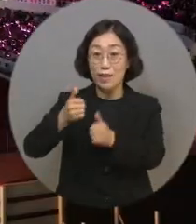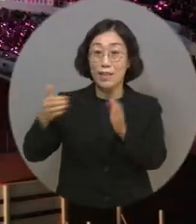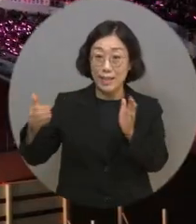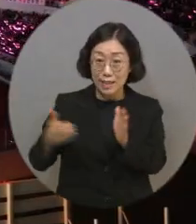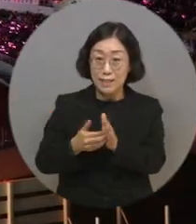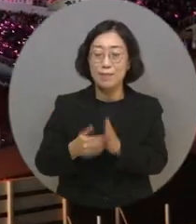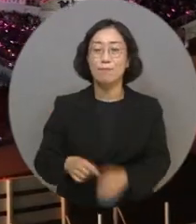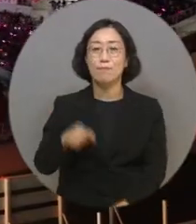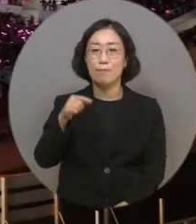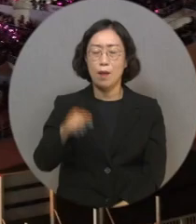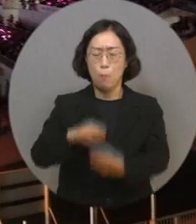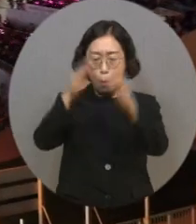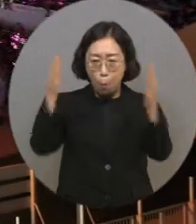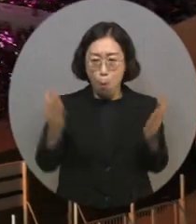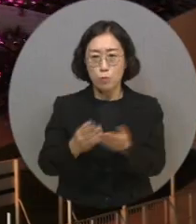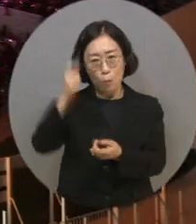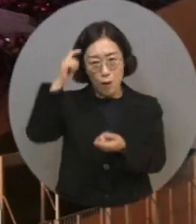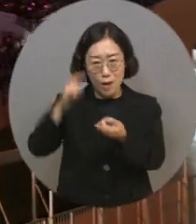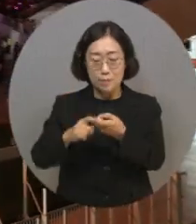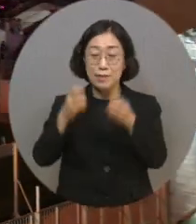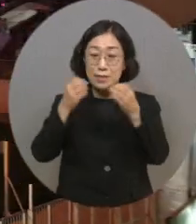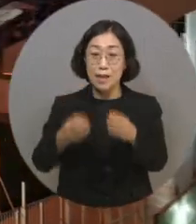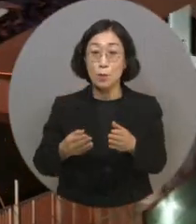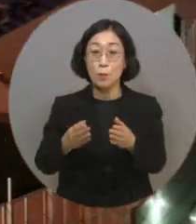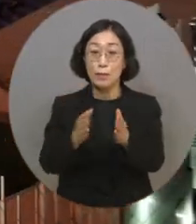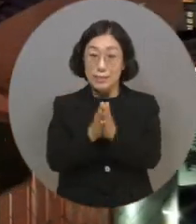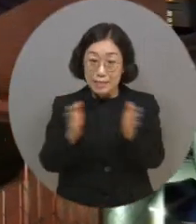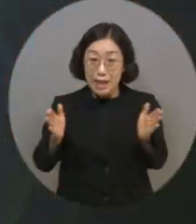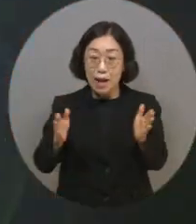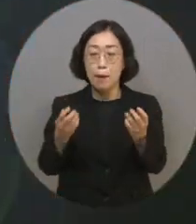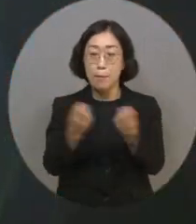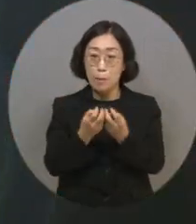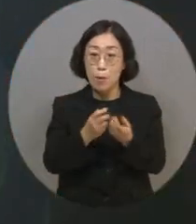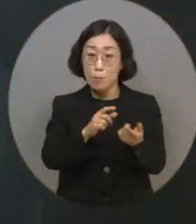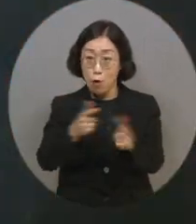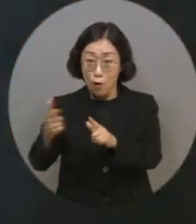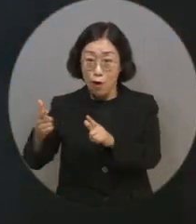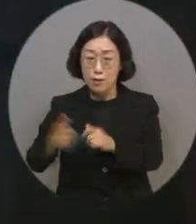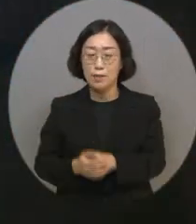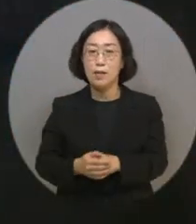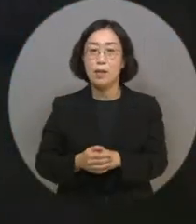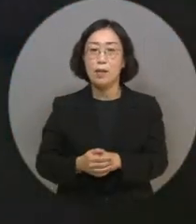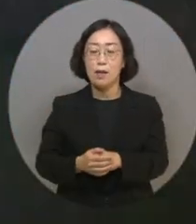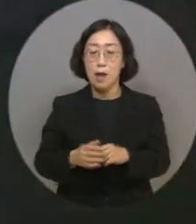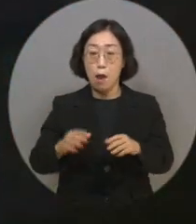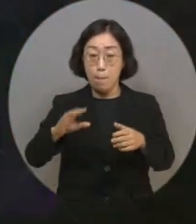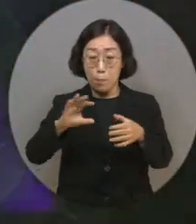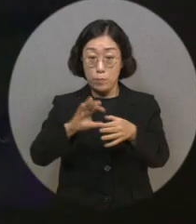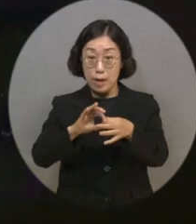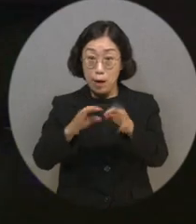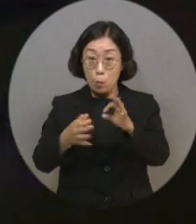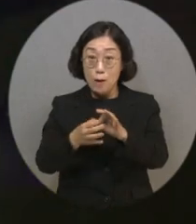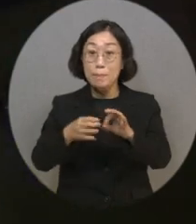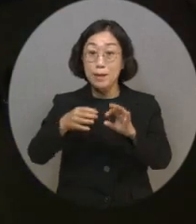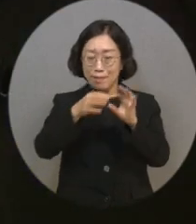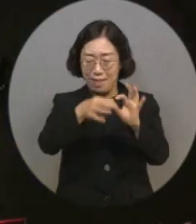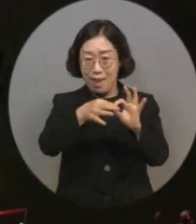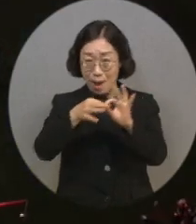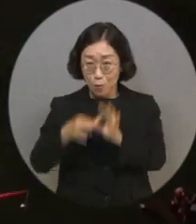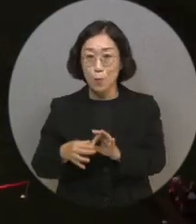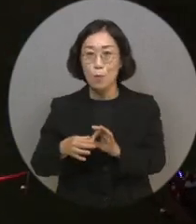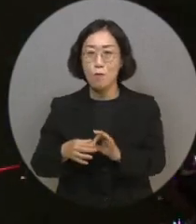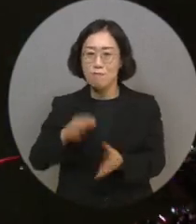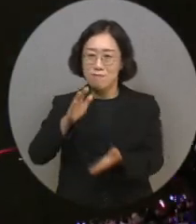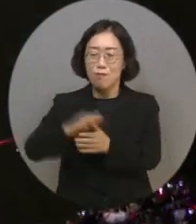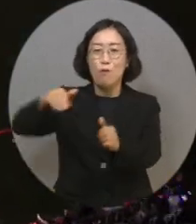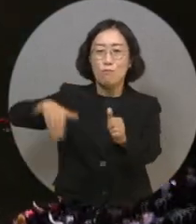체전. 모두의 관심과 새로운 시도 속에 열린 이번 대회가 파리 패럴림픽의 열기를 잇는 소중한 계기가